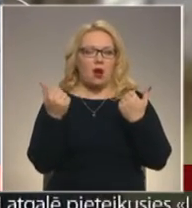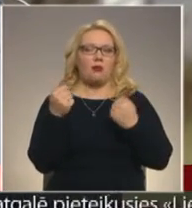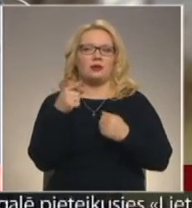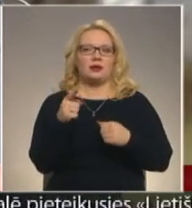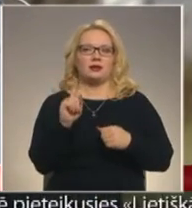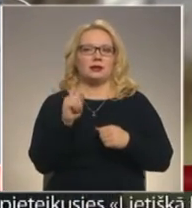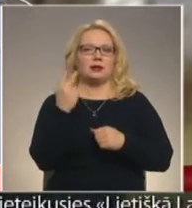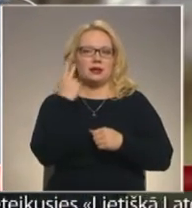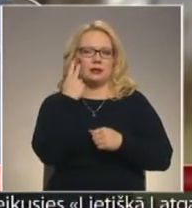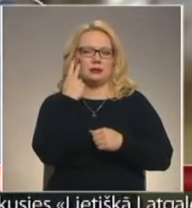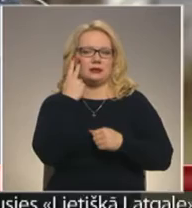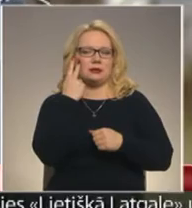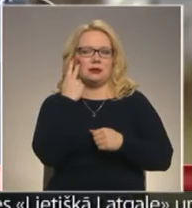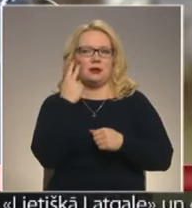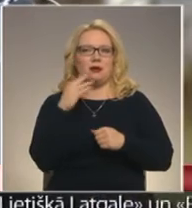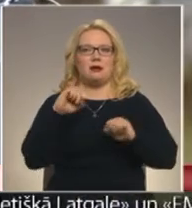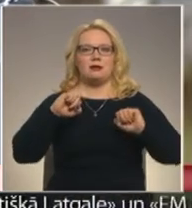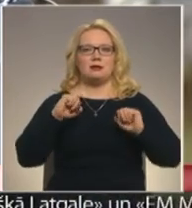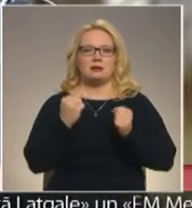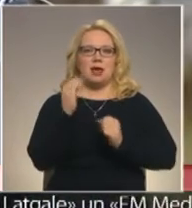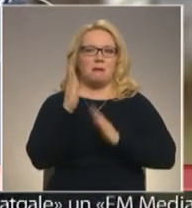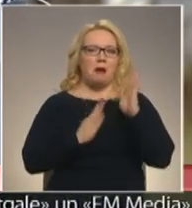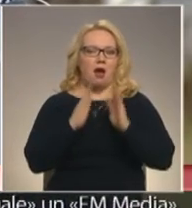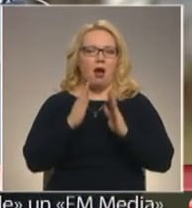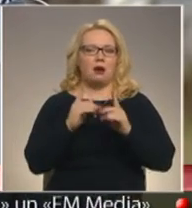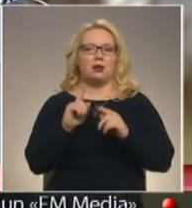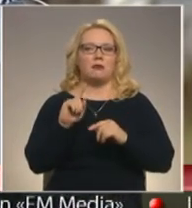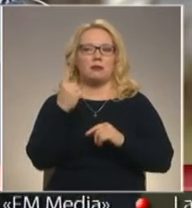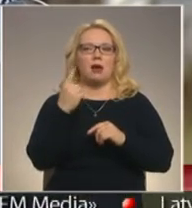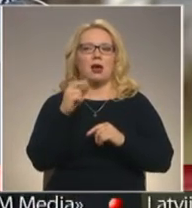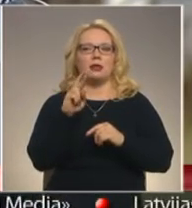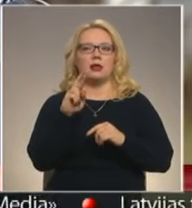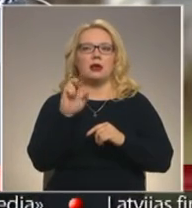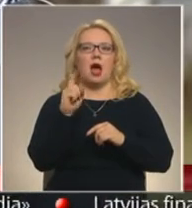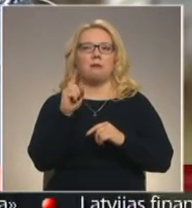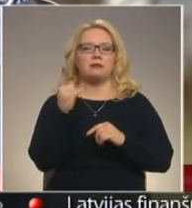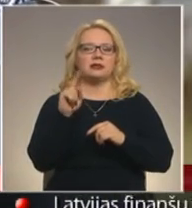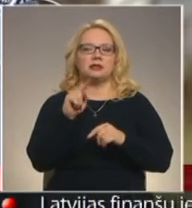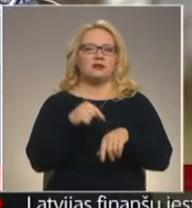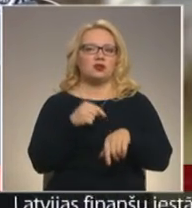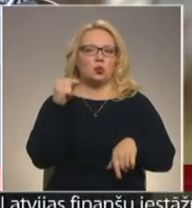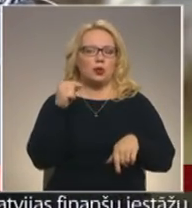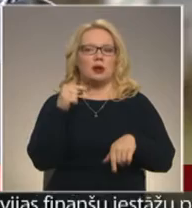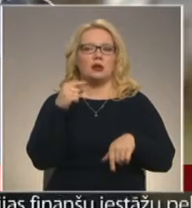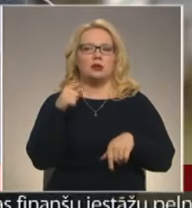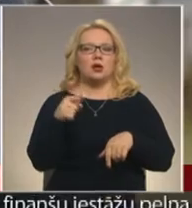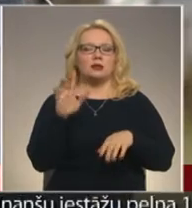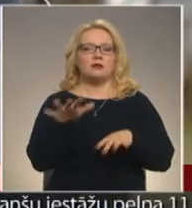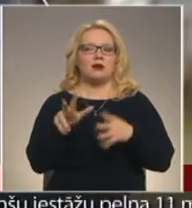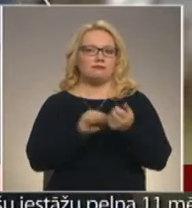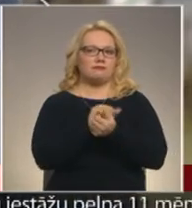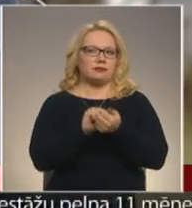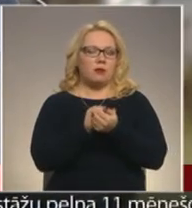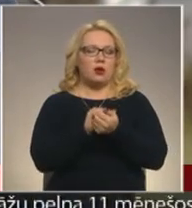ir tāds risks, ka ziemāji pirmkārt rapsis ir visjūtīgākais. Nu, tas var aiziet pat bojā un līdz